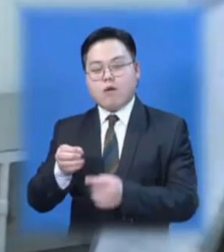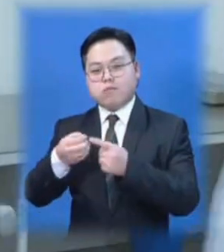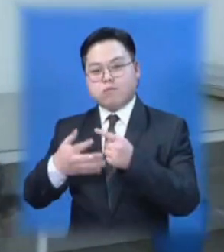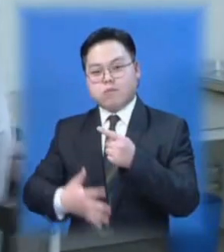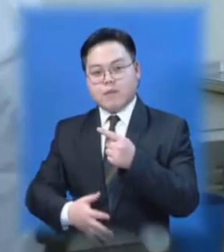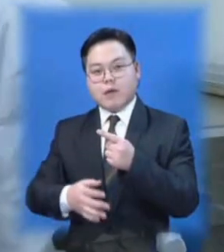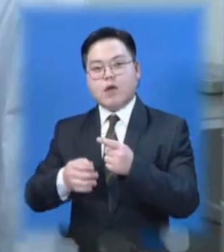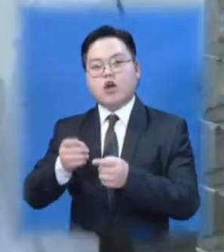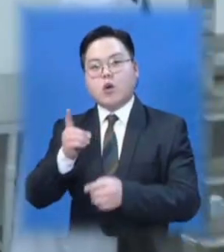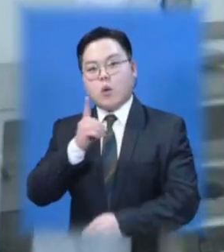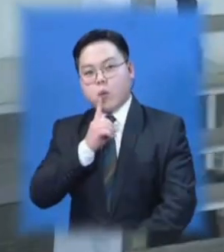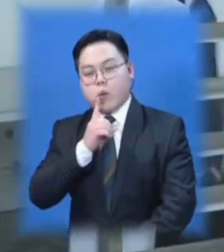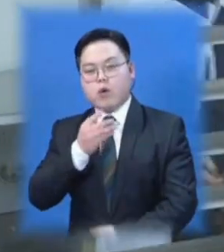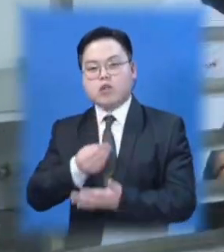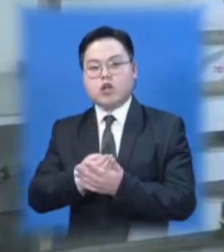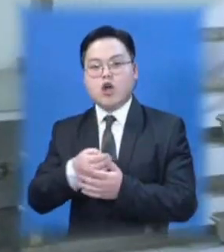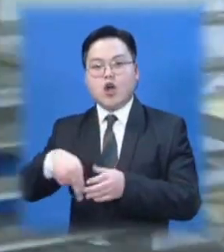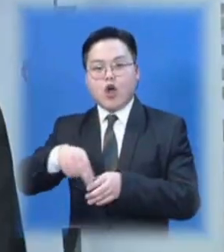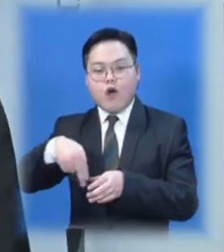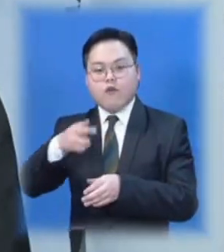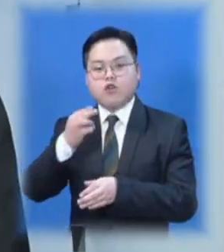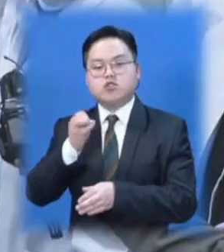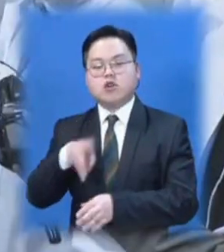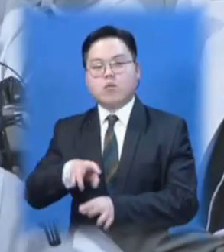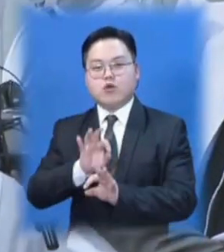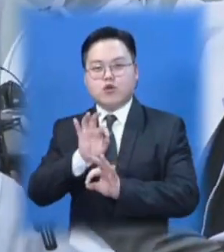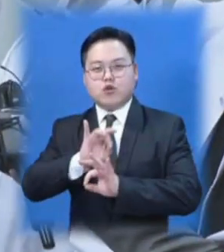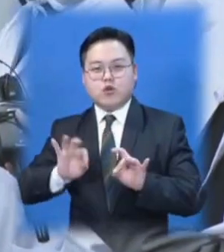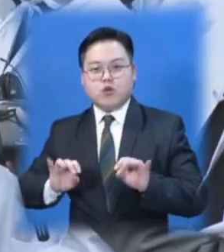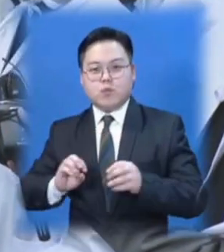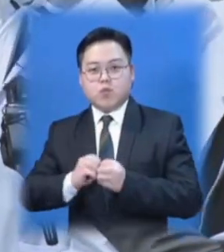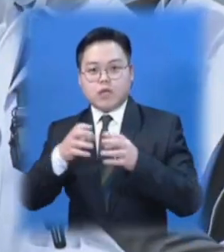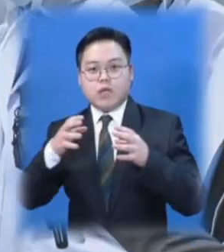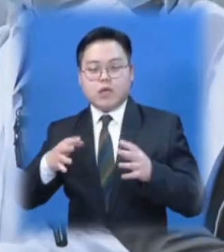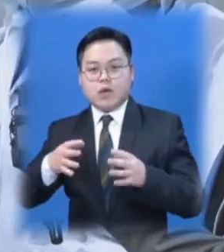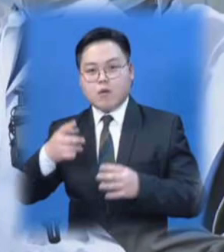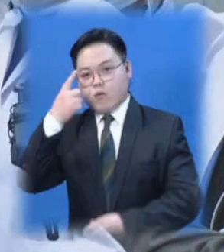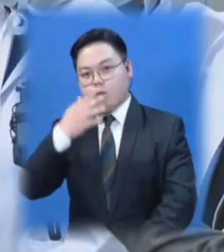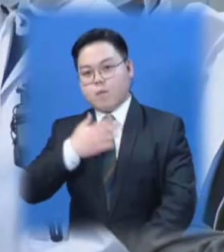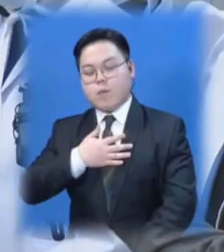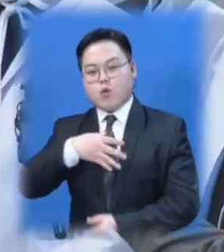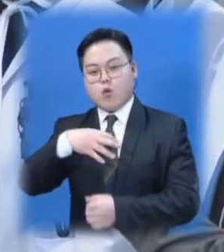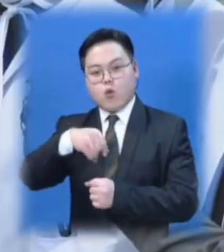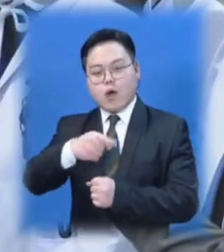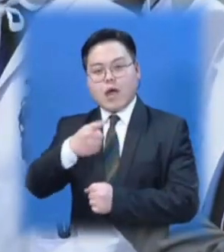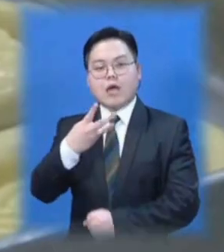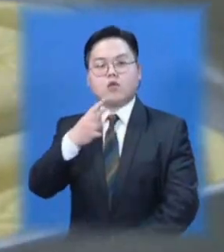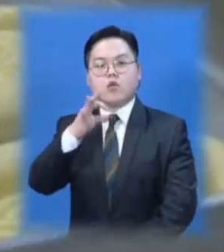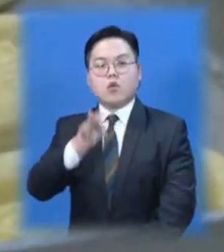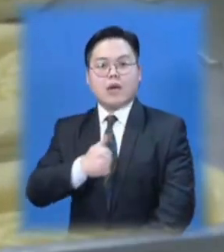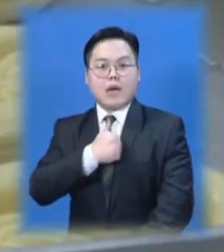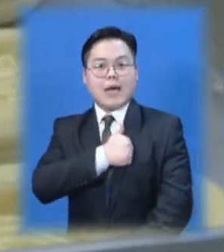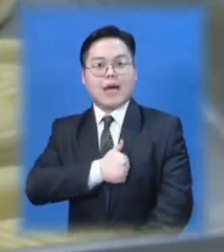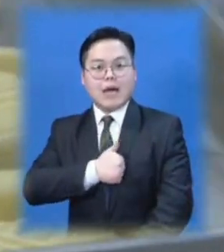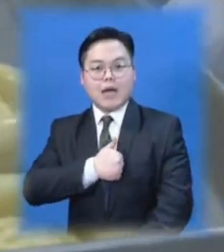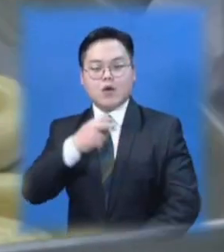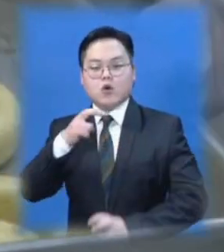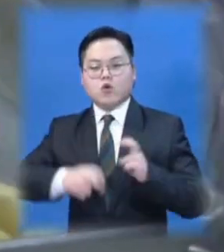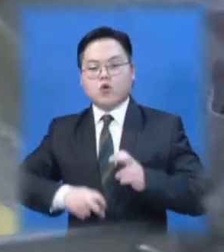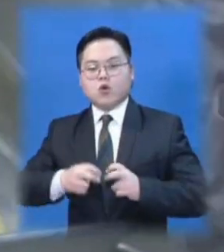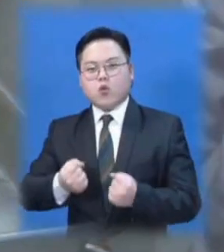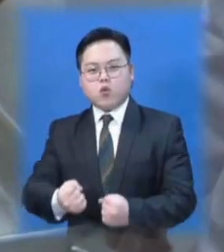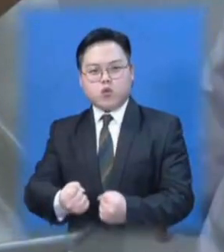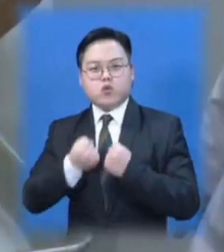Yellow Bakery Coffee Shop-ийн бүтээгдэхүүн үйлдвэрлэдэг юм. Дотоодын гурил бүрэн бүтээгдэхүүний зах зээлийн 64% хангадаг бөгөөд үйлдвэрлэлийн нийт